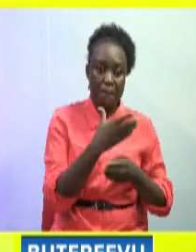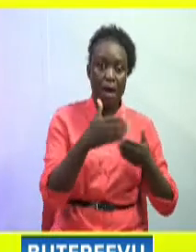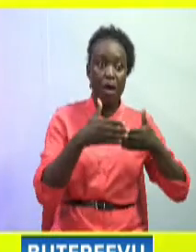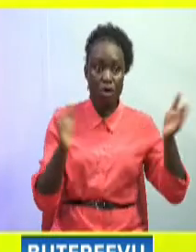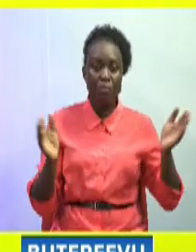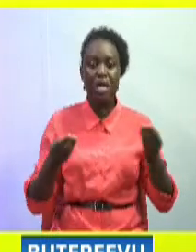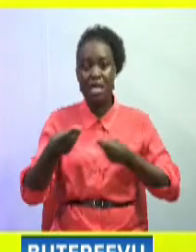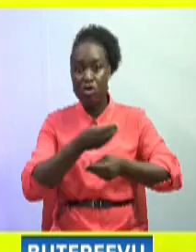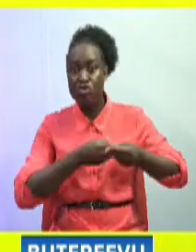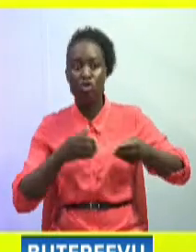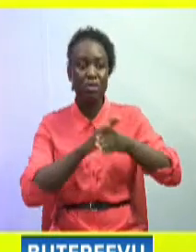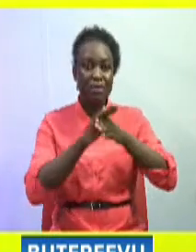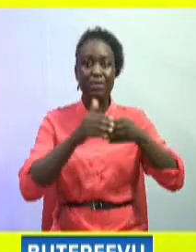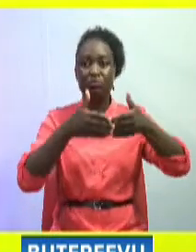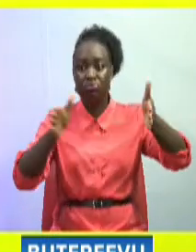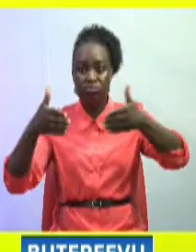opening of